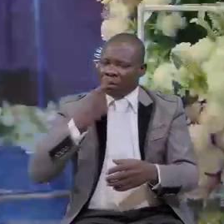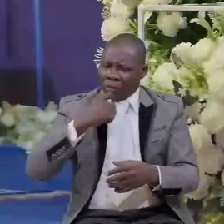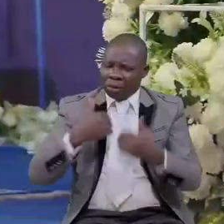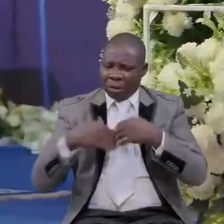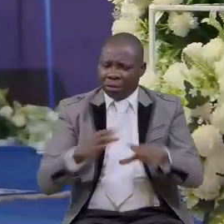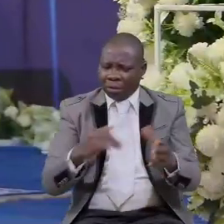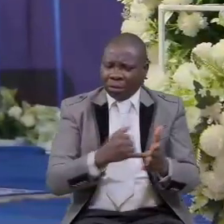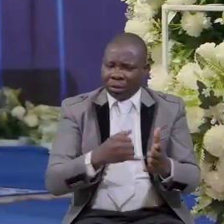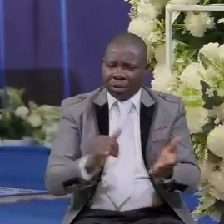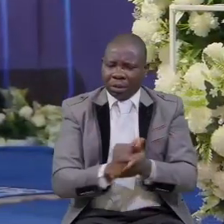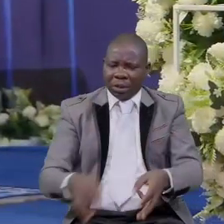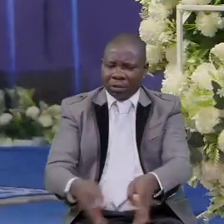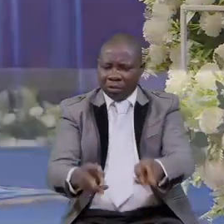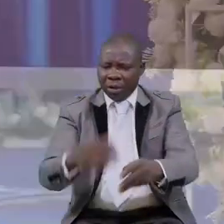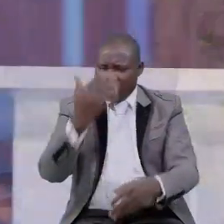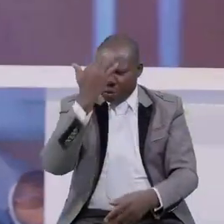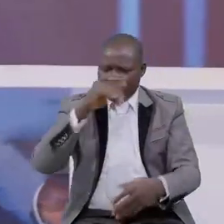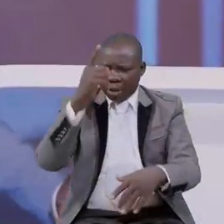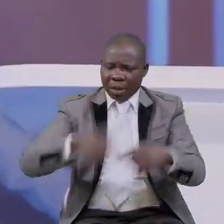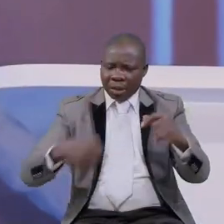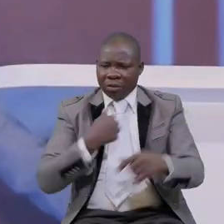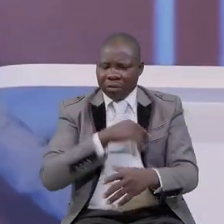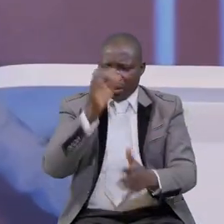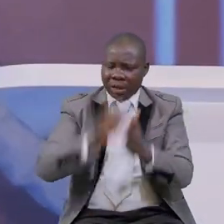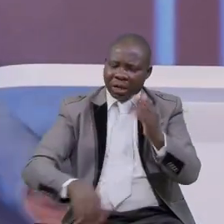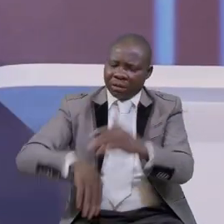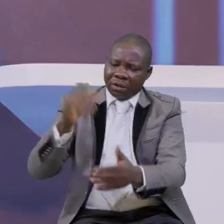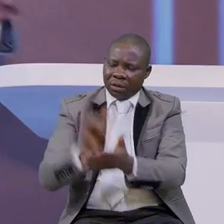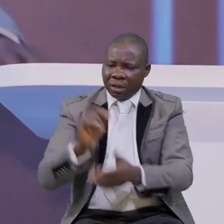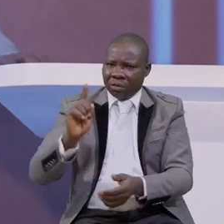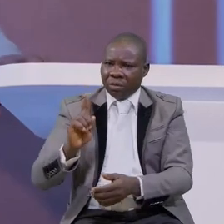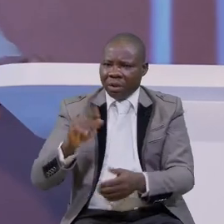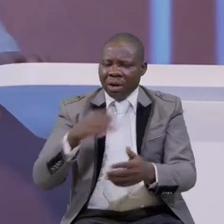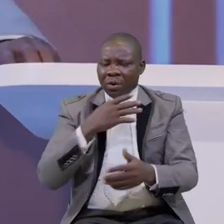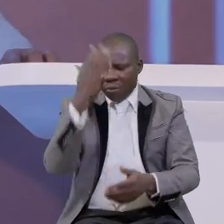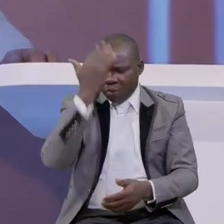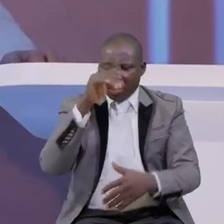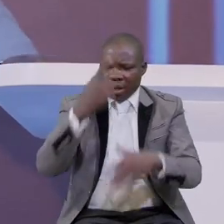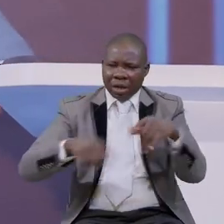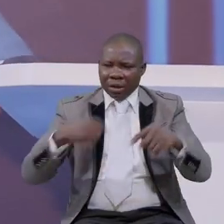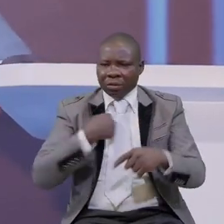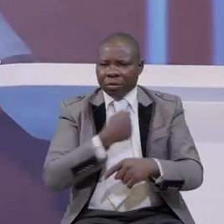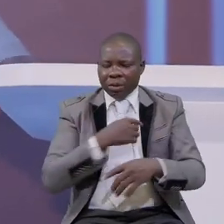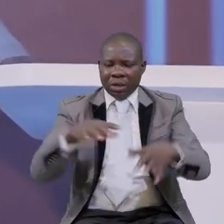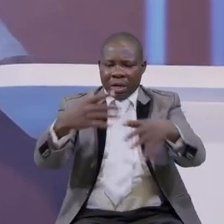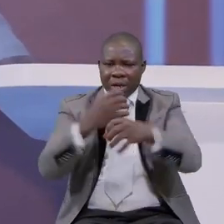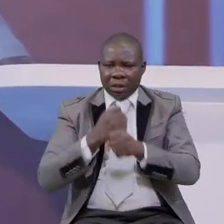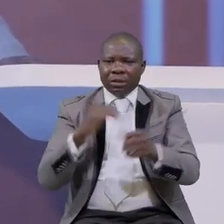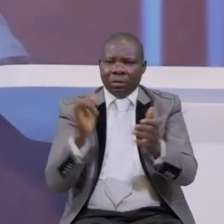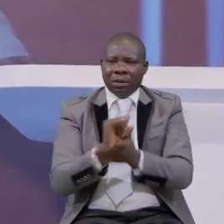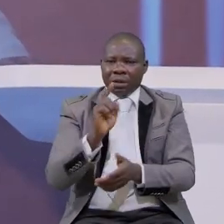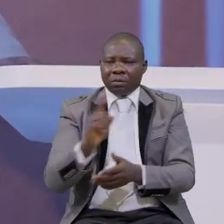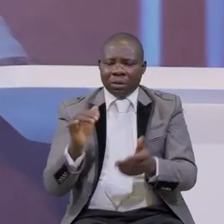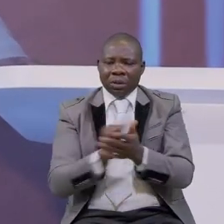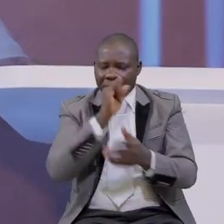ça. Pourquoi n'avons-nous pas pu chasser tel démon? Pourquoi n'avons-nous pas pu faire telle chose? Ça, c'est